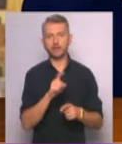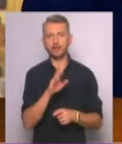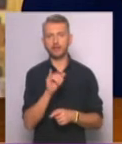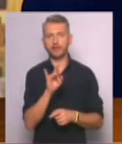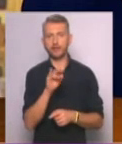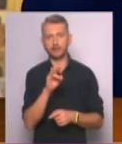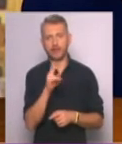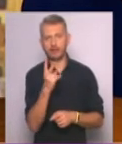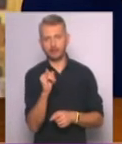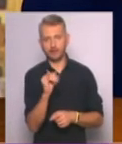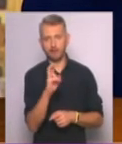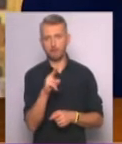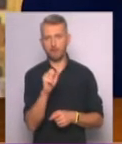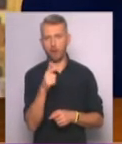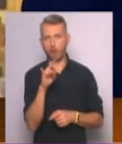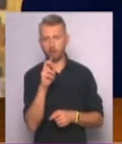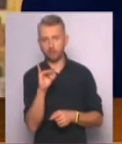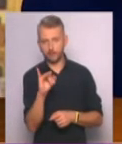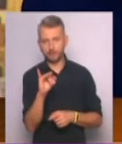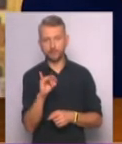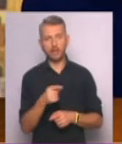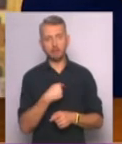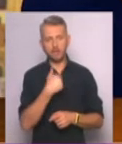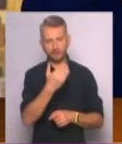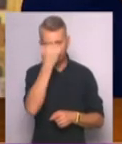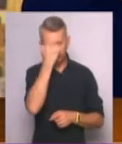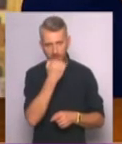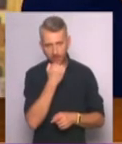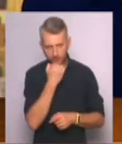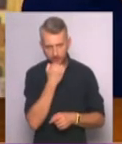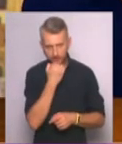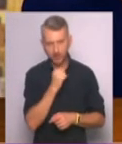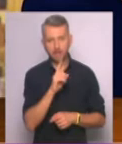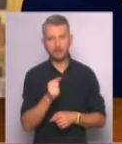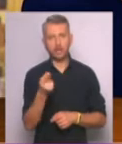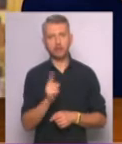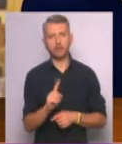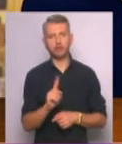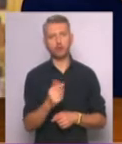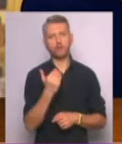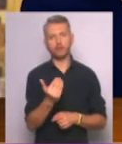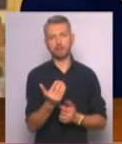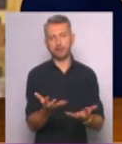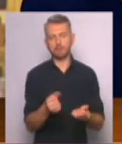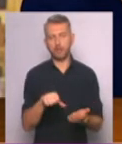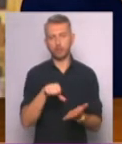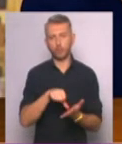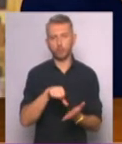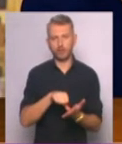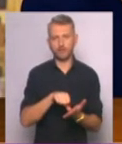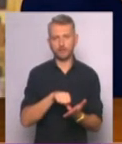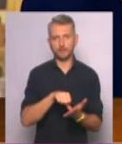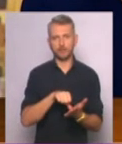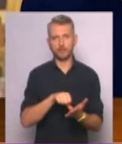пагорби». Ми вам вдячні за те, що ви приймаєте участь